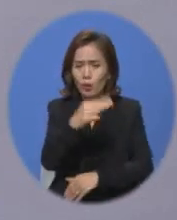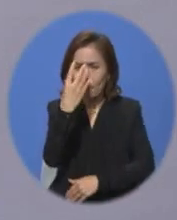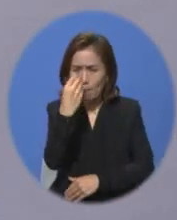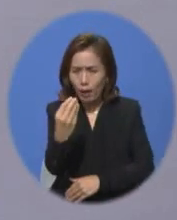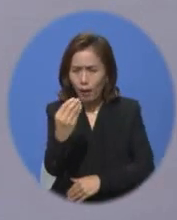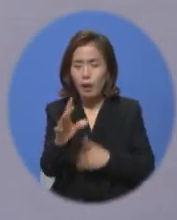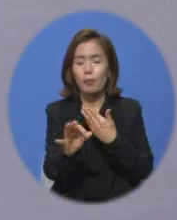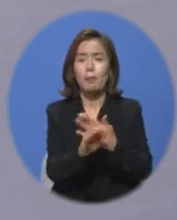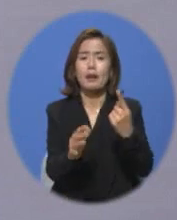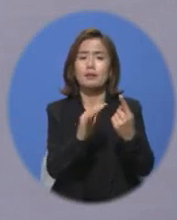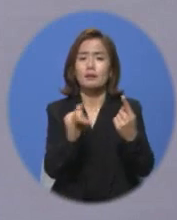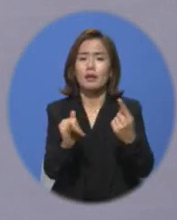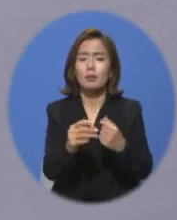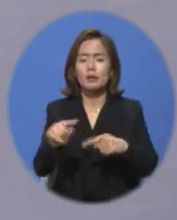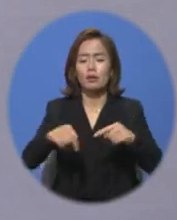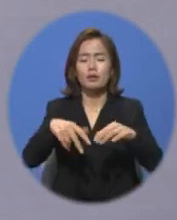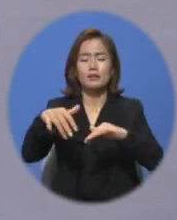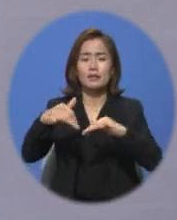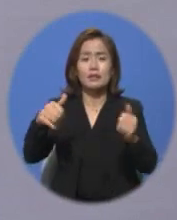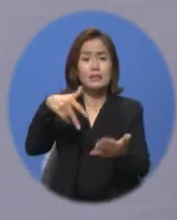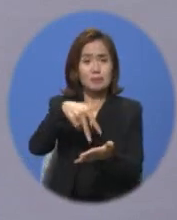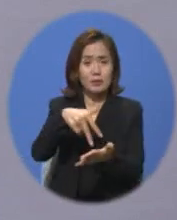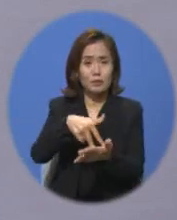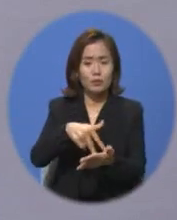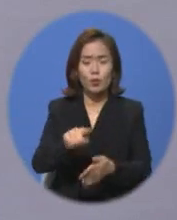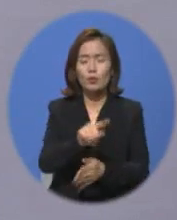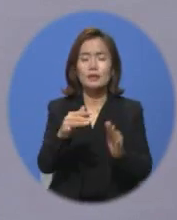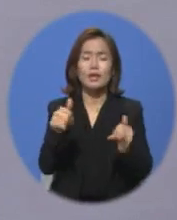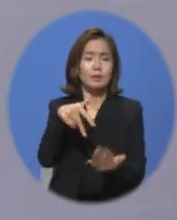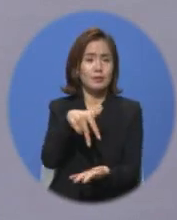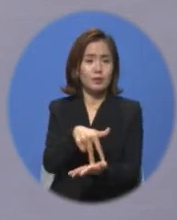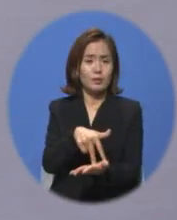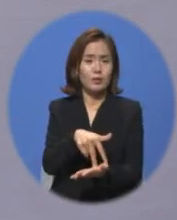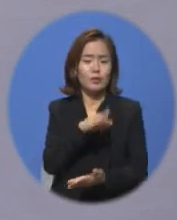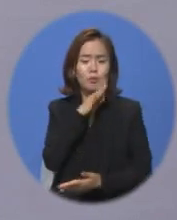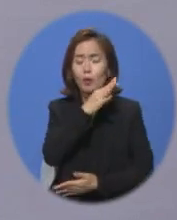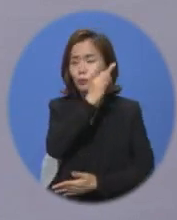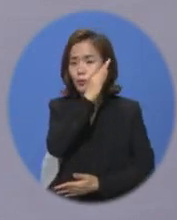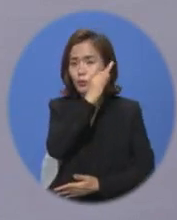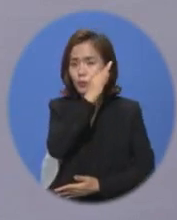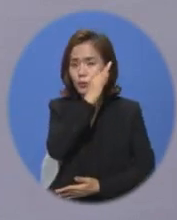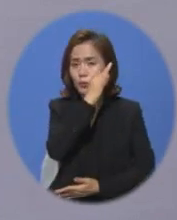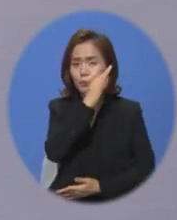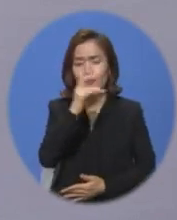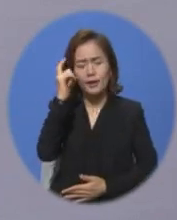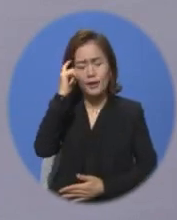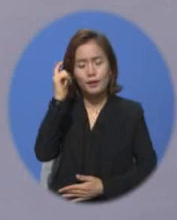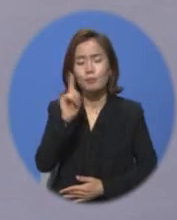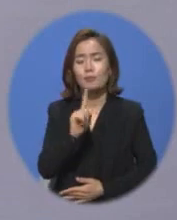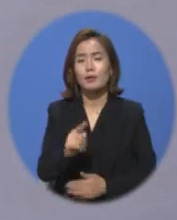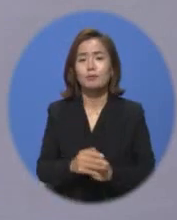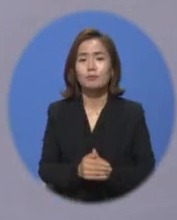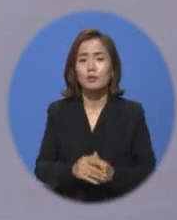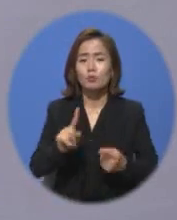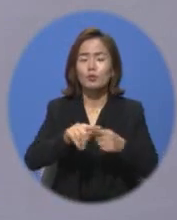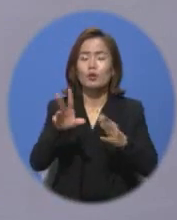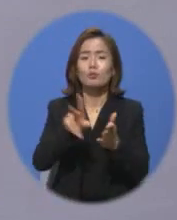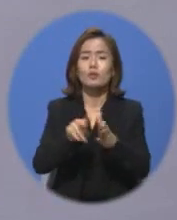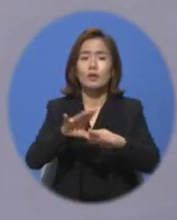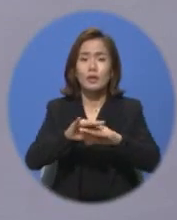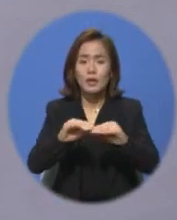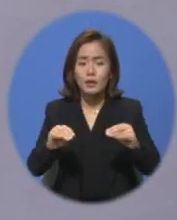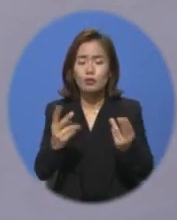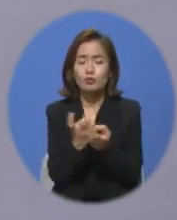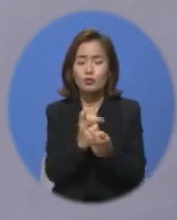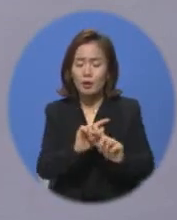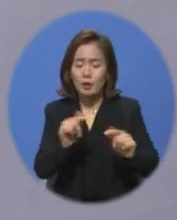정치인으로서,그리고한인간으로서저는 깊은부끄러움을느낍니다. 이문제를해결하는